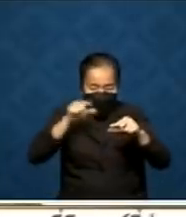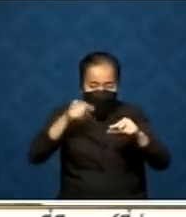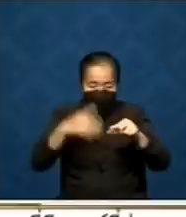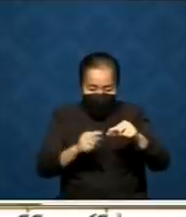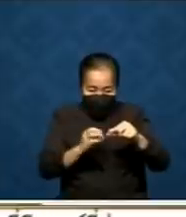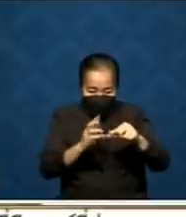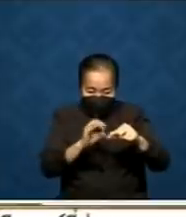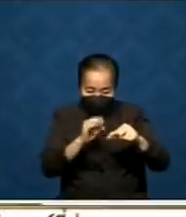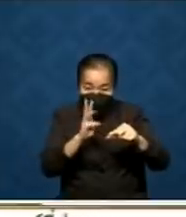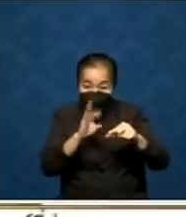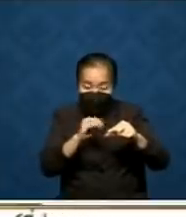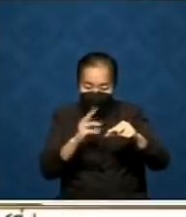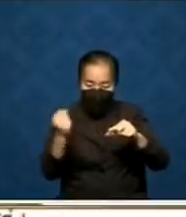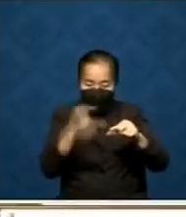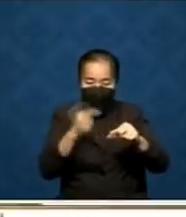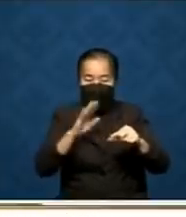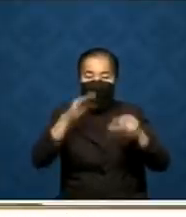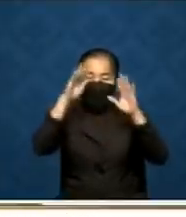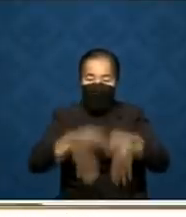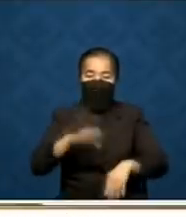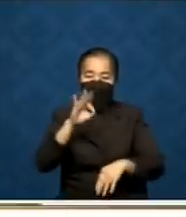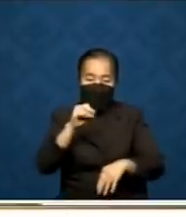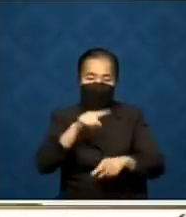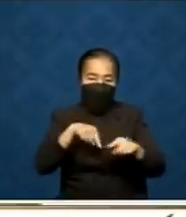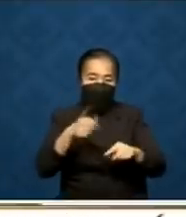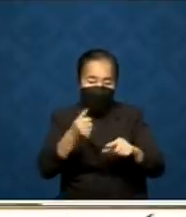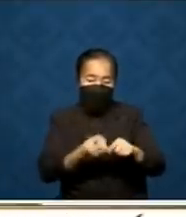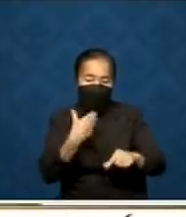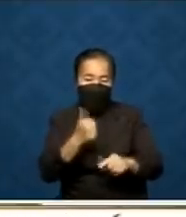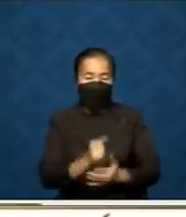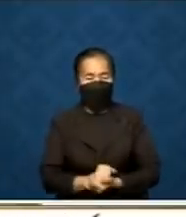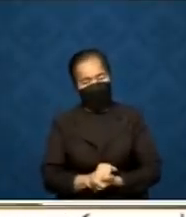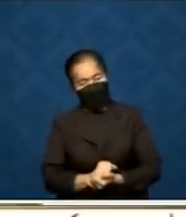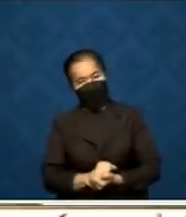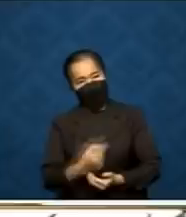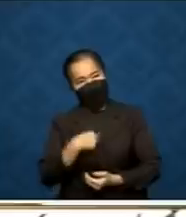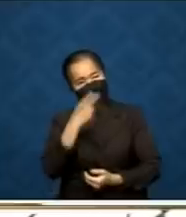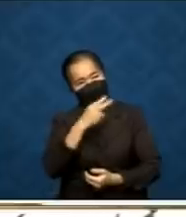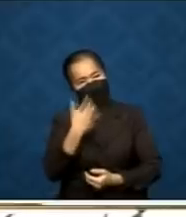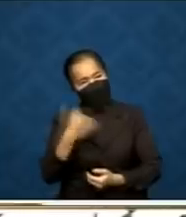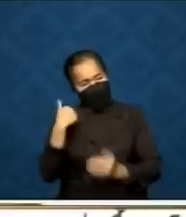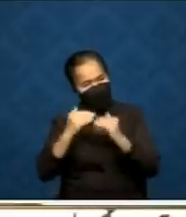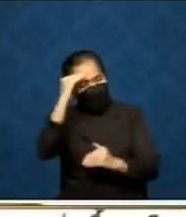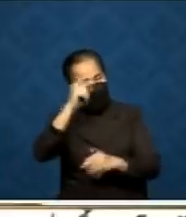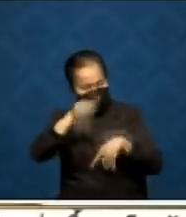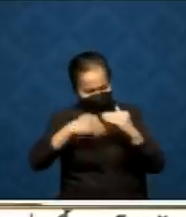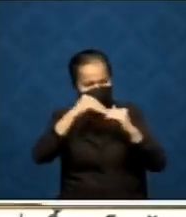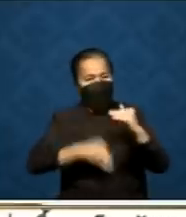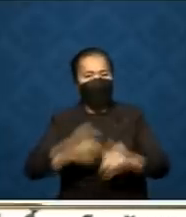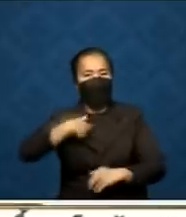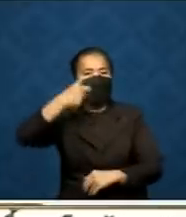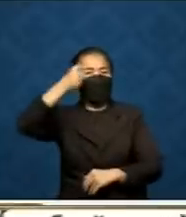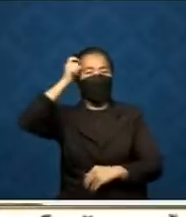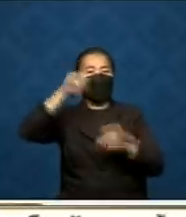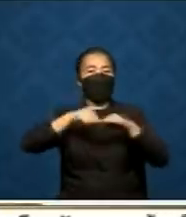เหลือต่ำกว่า 90อ้าวแต่ผมก็เคยเห็นจะเข้าจะได้สเปคสูงขึ้นดีแล้ว